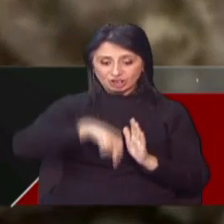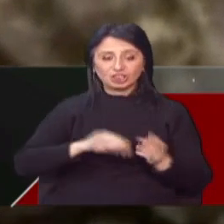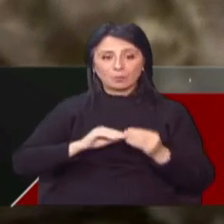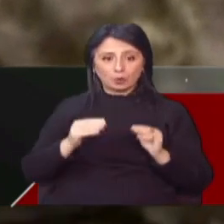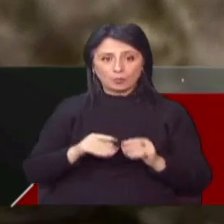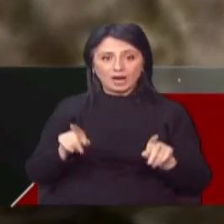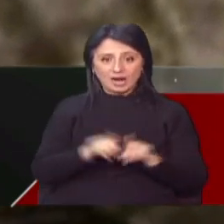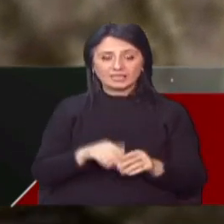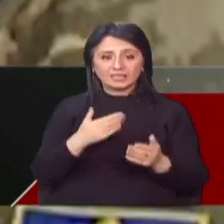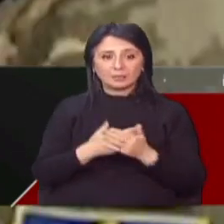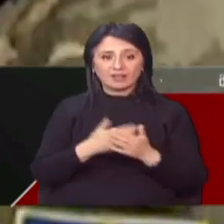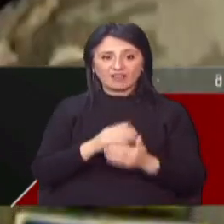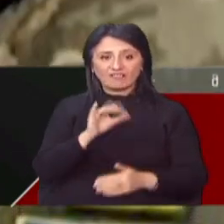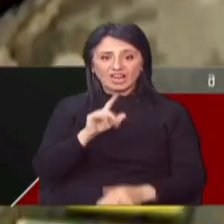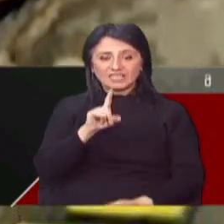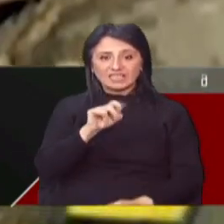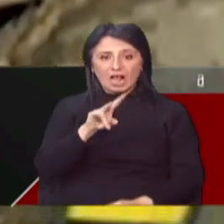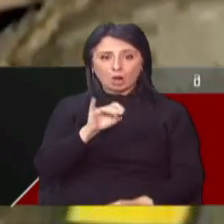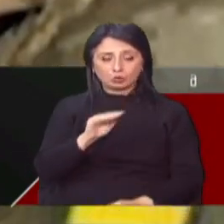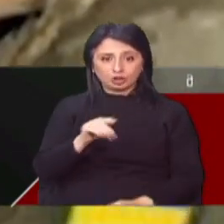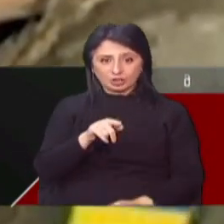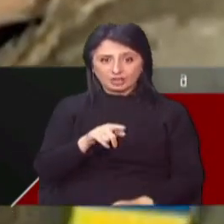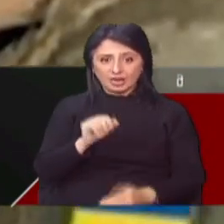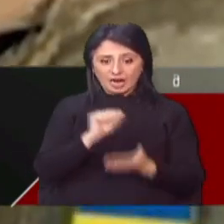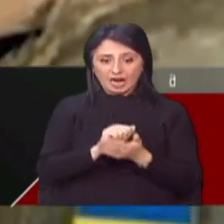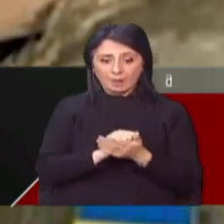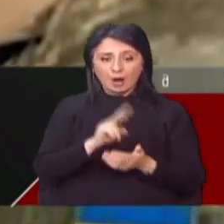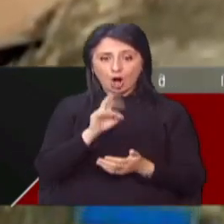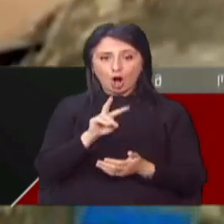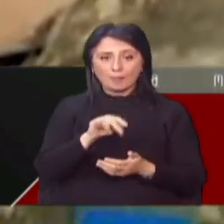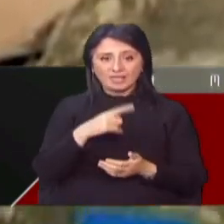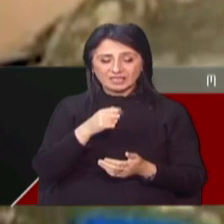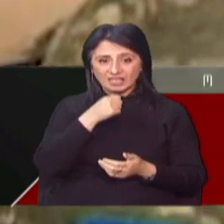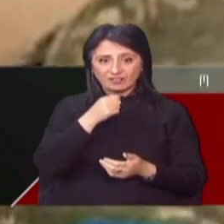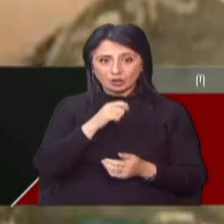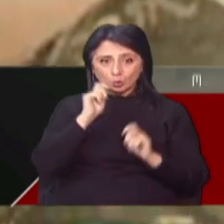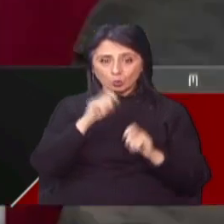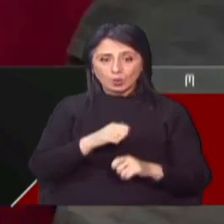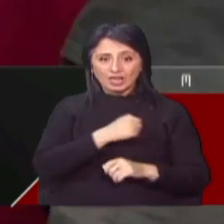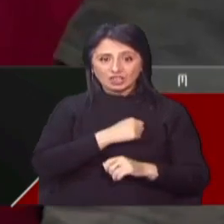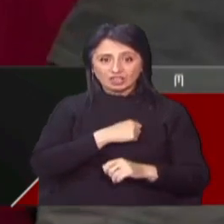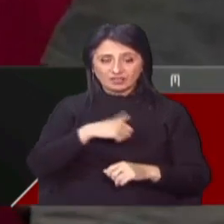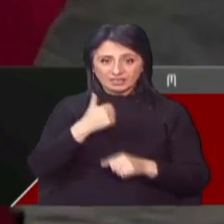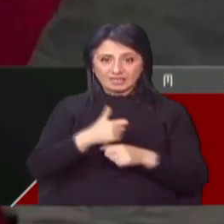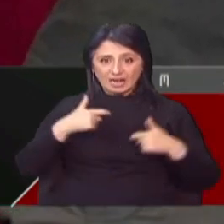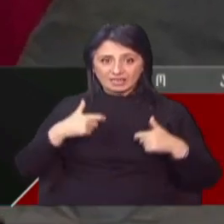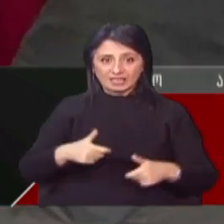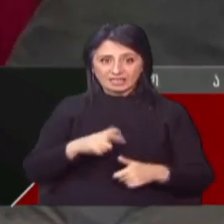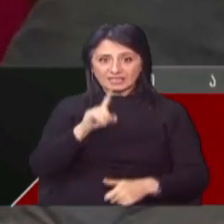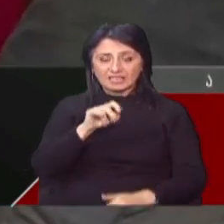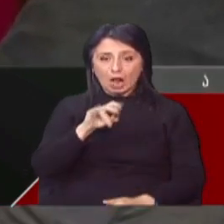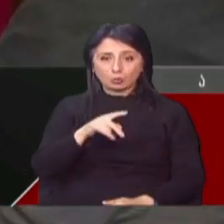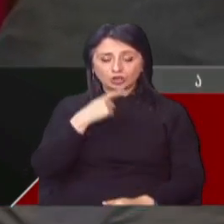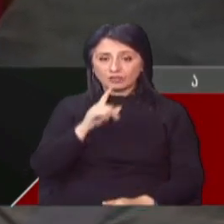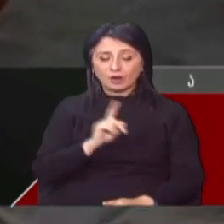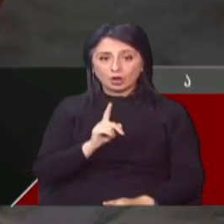პრობლემებზეც. ასეთია მაგალითად ვალერი ზალუჟინის შემთხვევა. გამოცემა კომერსანტთან ინტერვიუში უკრაინის შეერაღებული ძალების სარდალმა ვალერი ზალუჟინმა